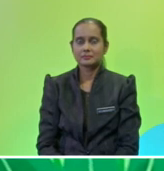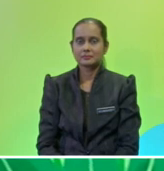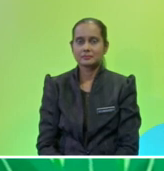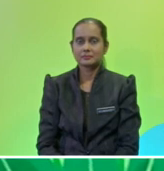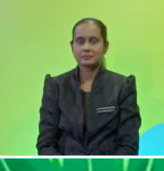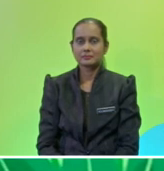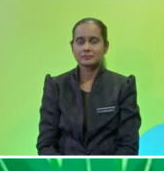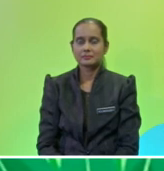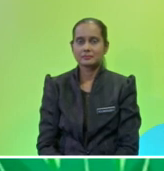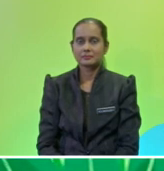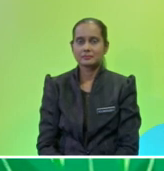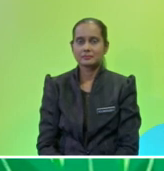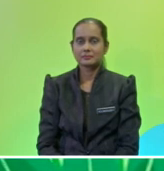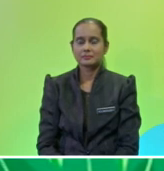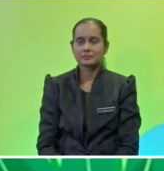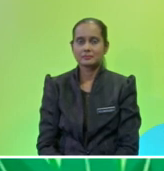Guntung